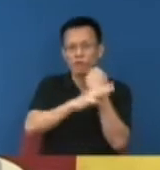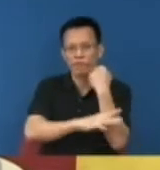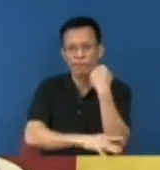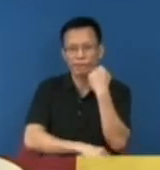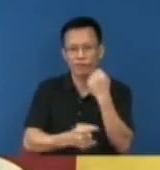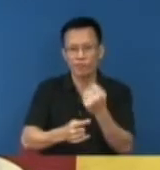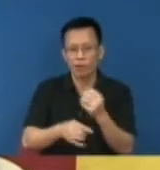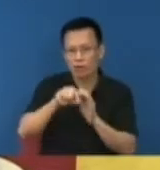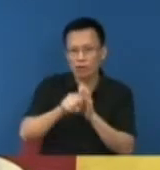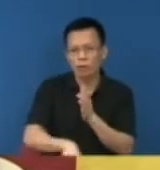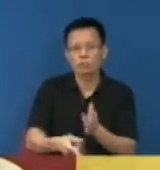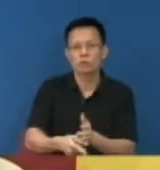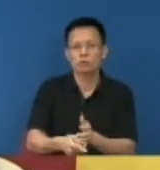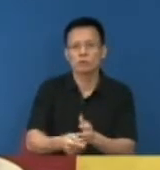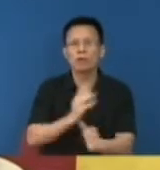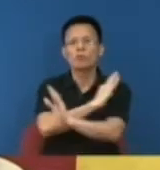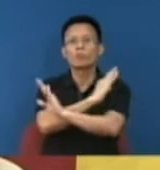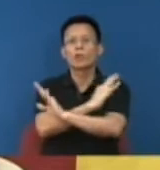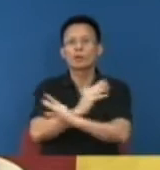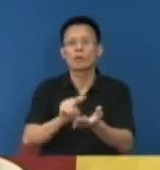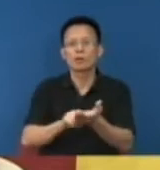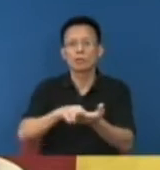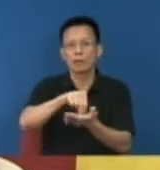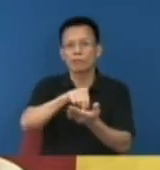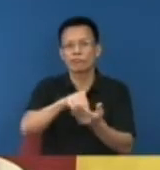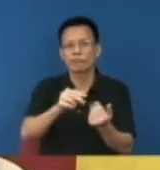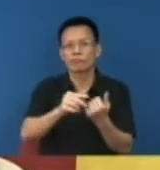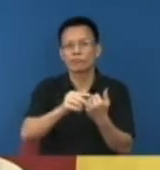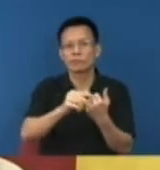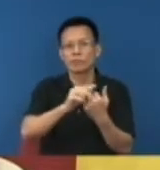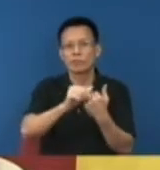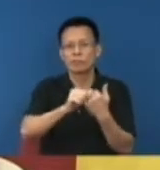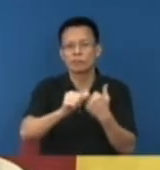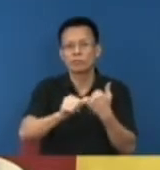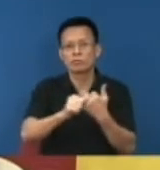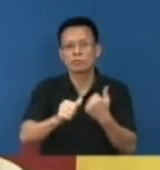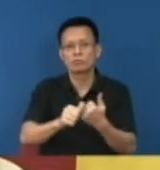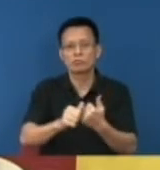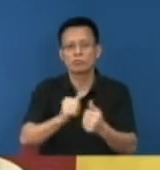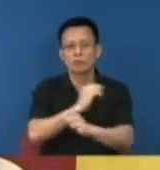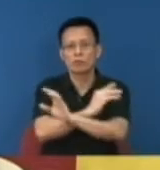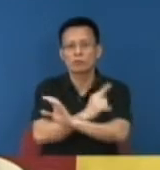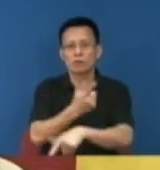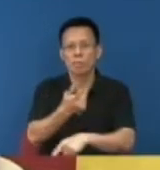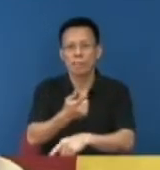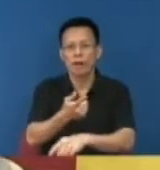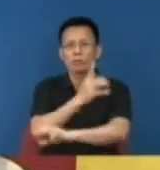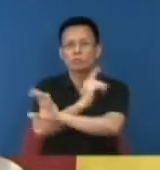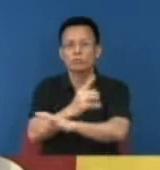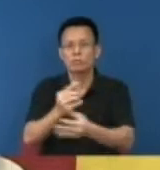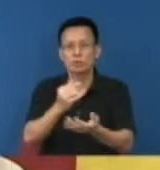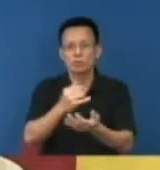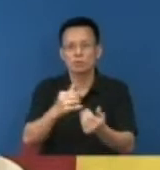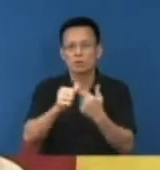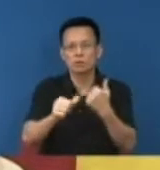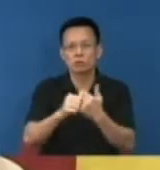吧，不讓那些議員自己選回就可以了，他們要受到懲罰這樣。當然鼠王